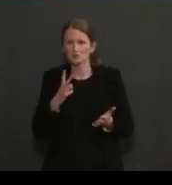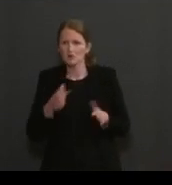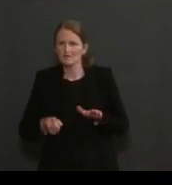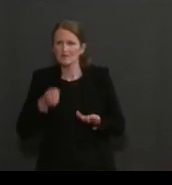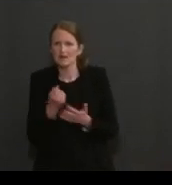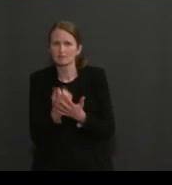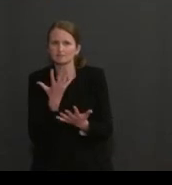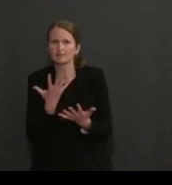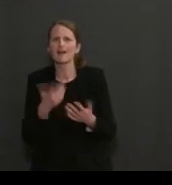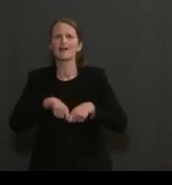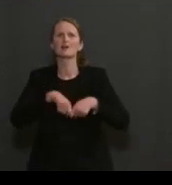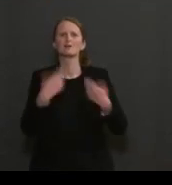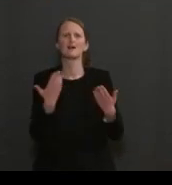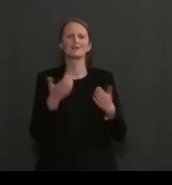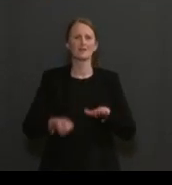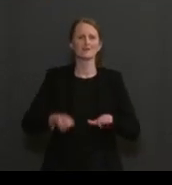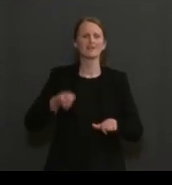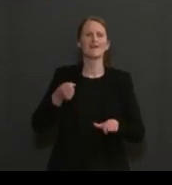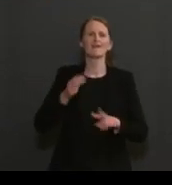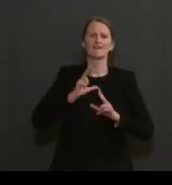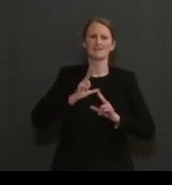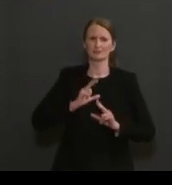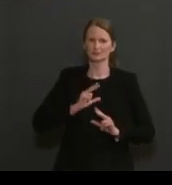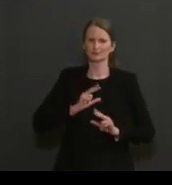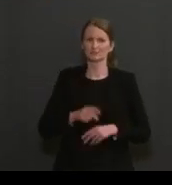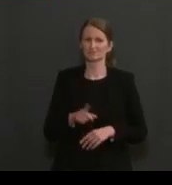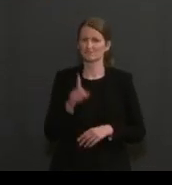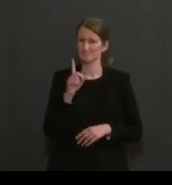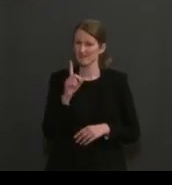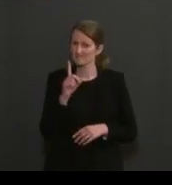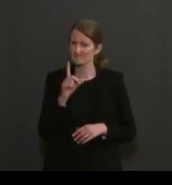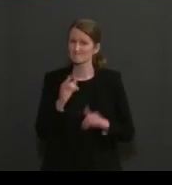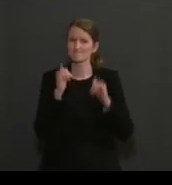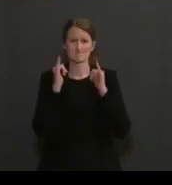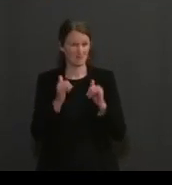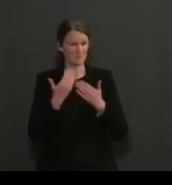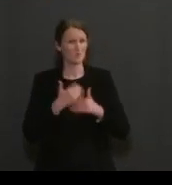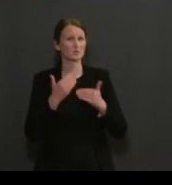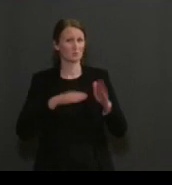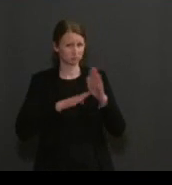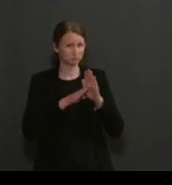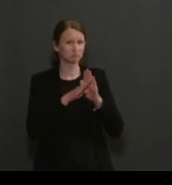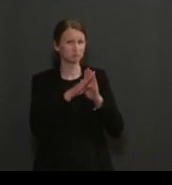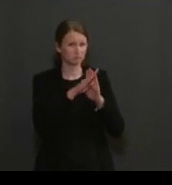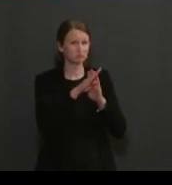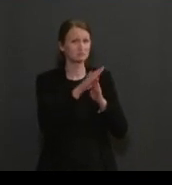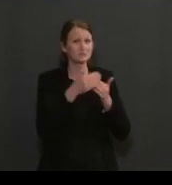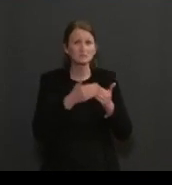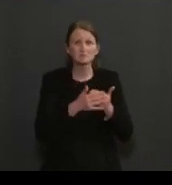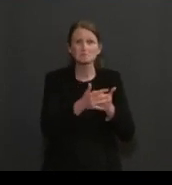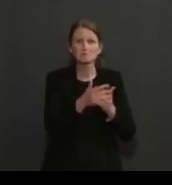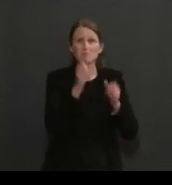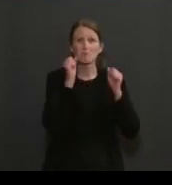monde. Ceci étant, ce ralentissement de l'augmentation, la stabilisation qu'on peut peut-être attendre dans quelques temps ne suffiront